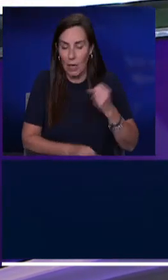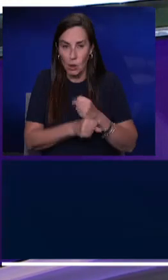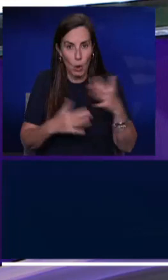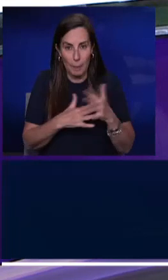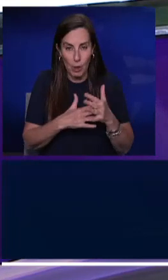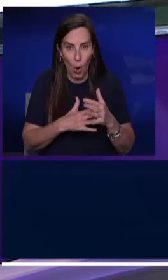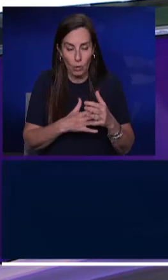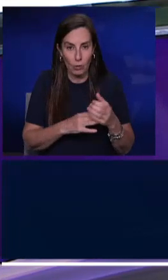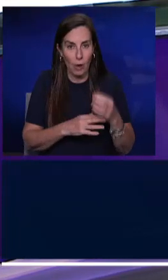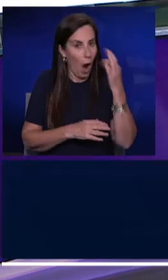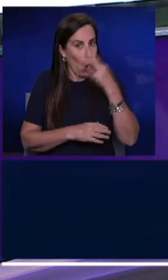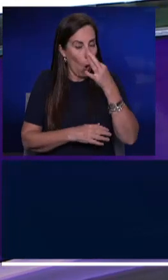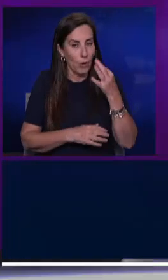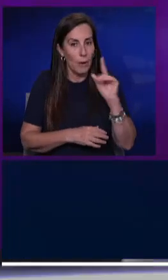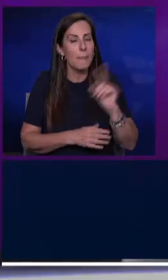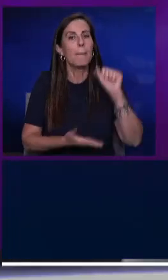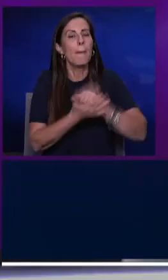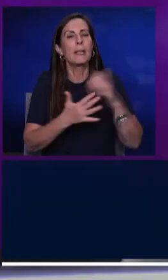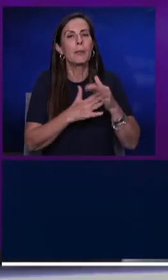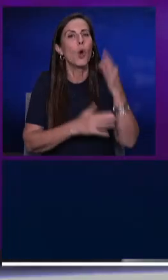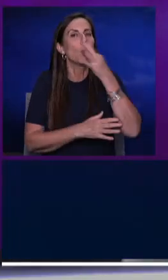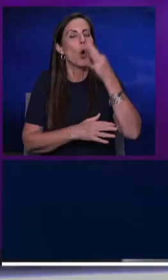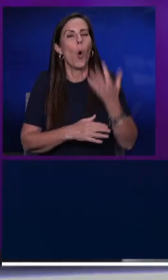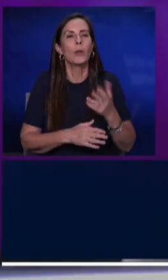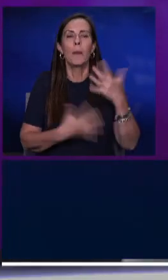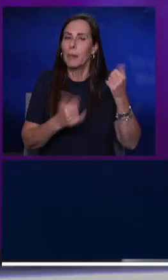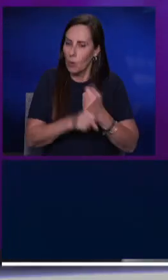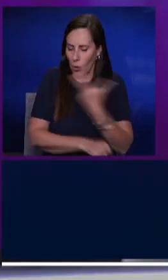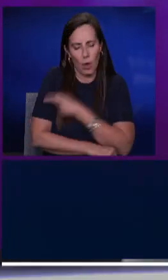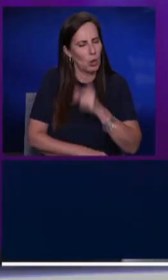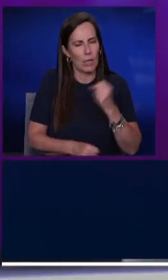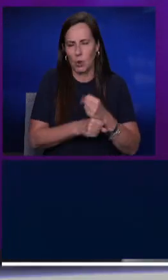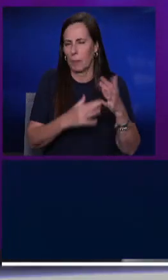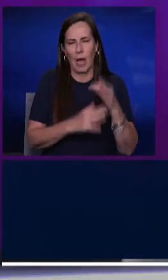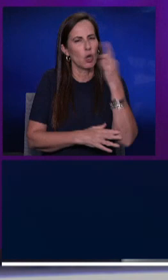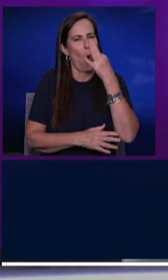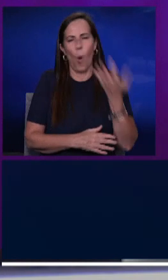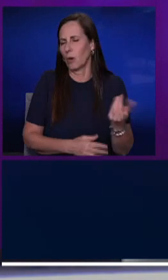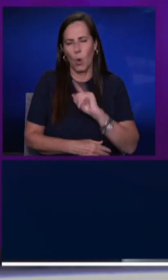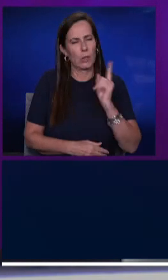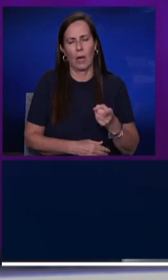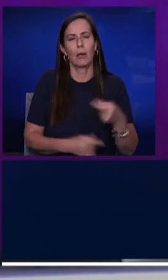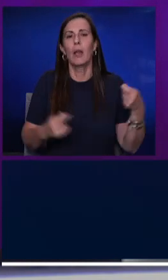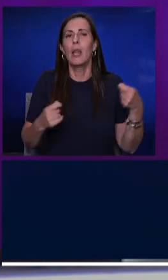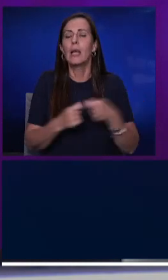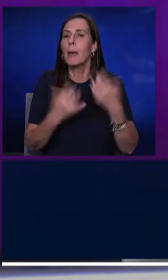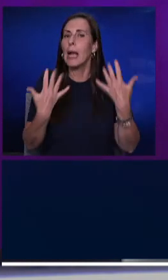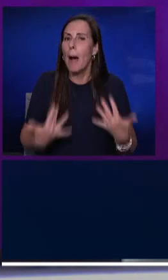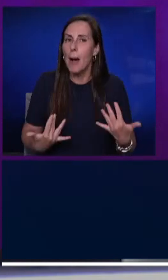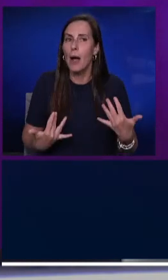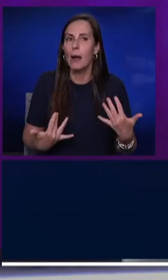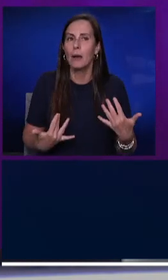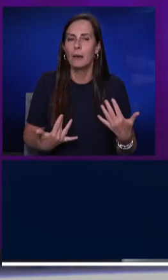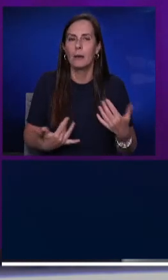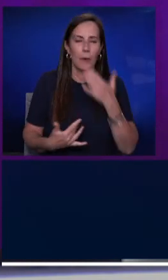יהיו ממומנות? כשיהיו מחוסנים, לא יצטרכו להיבדק. זה בוודאי. לגבי המימון,